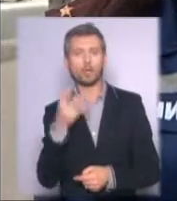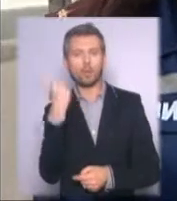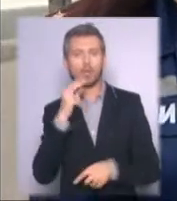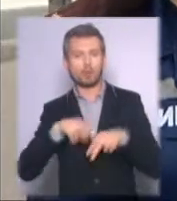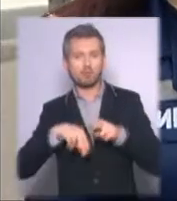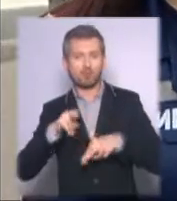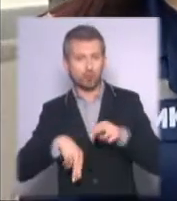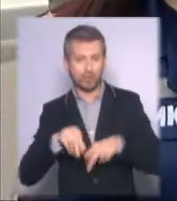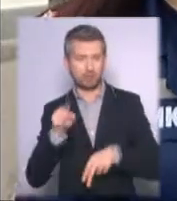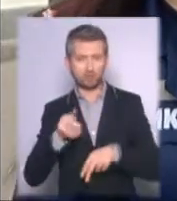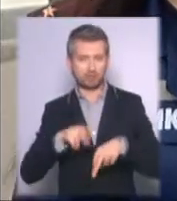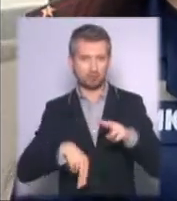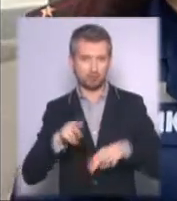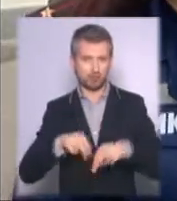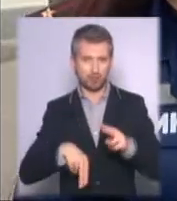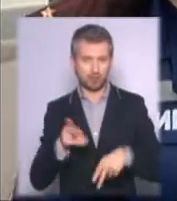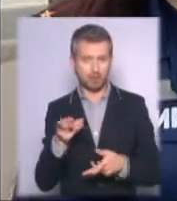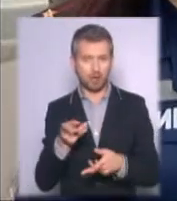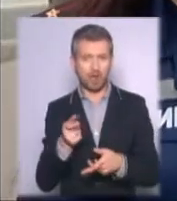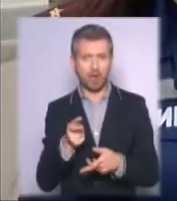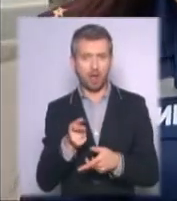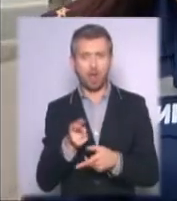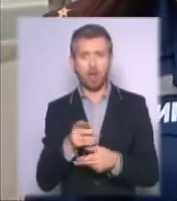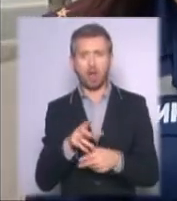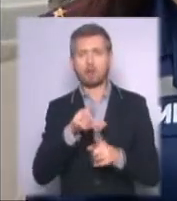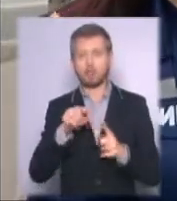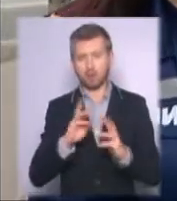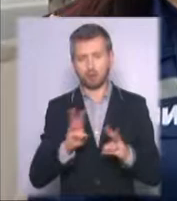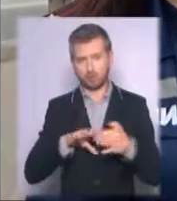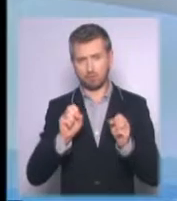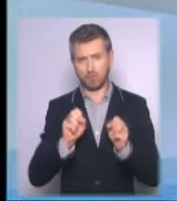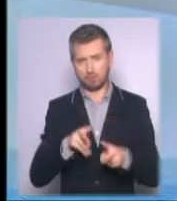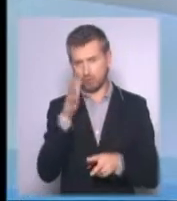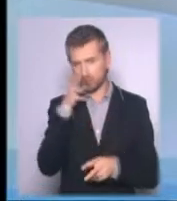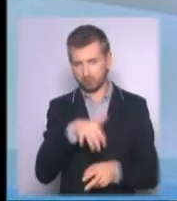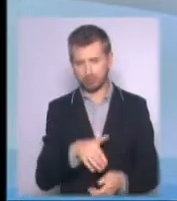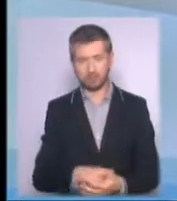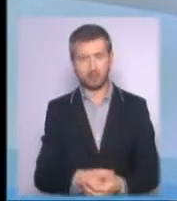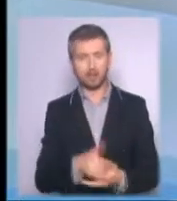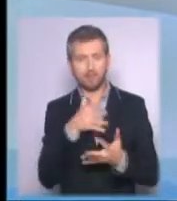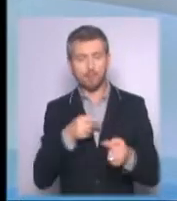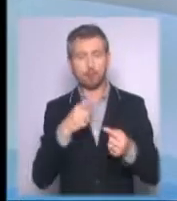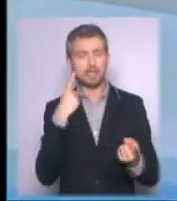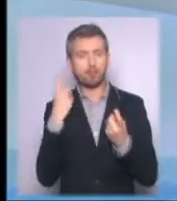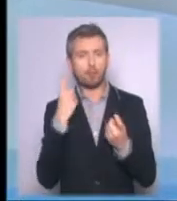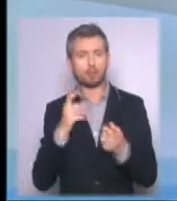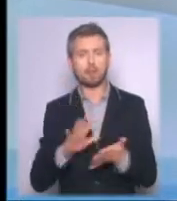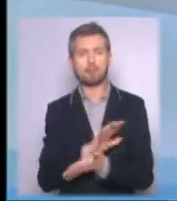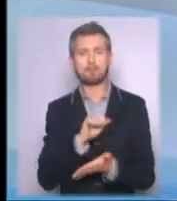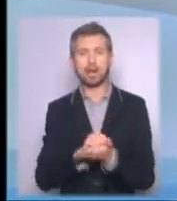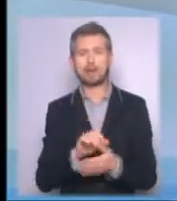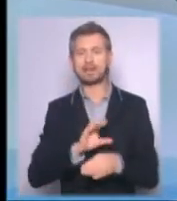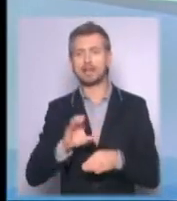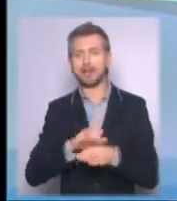будуються, вони будуються не за дотриманням правил пожежної безпеки. Водночас, за повідомленням прес-секретаря